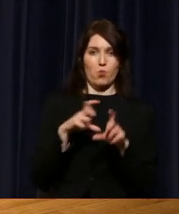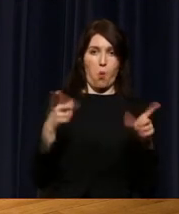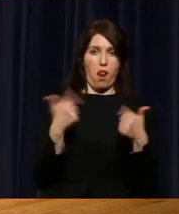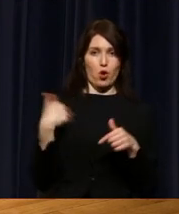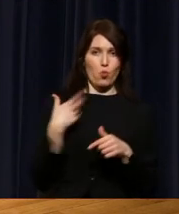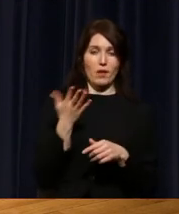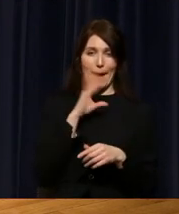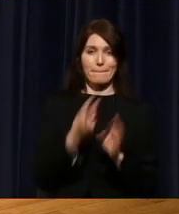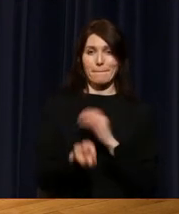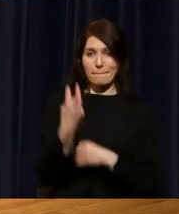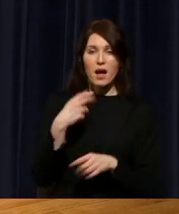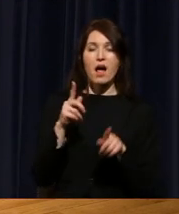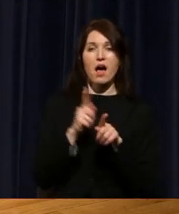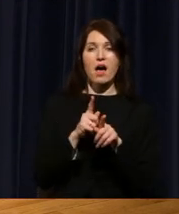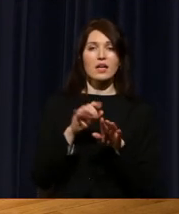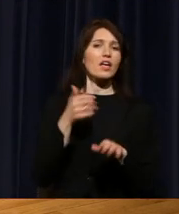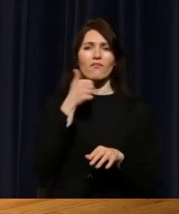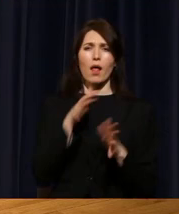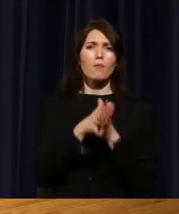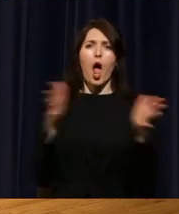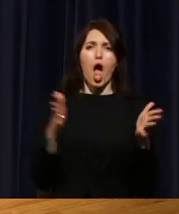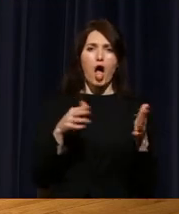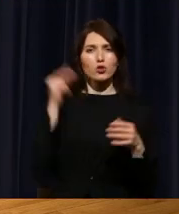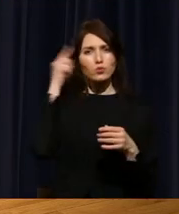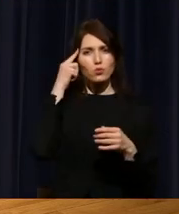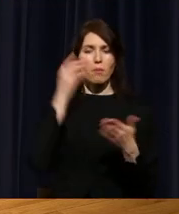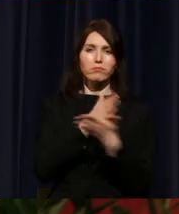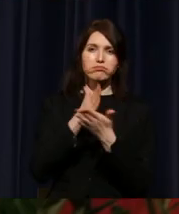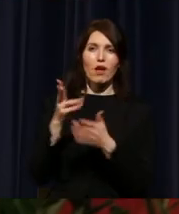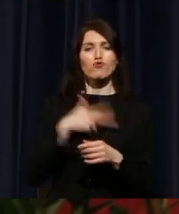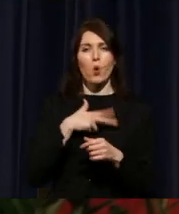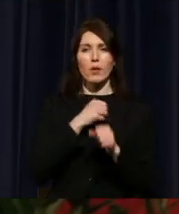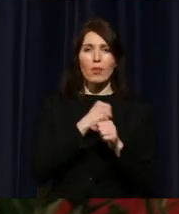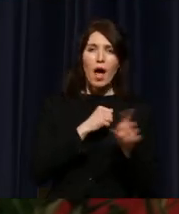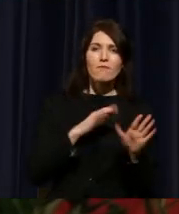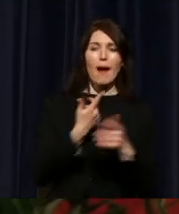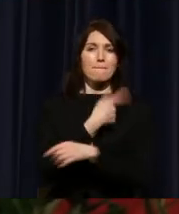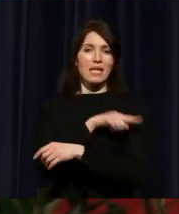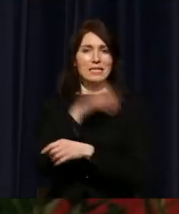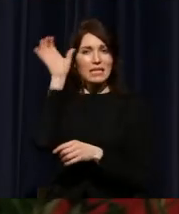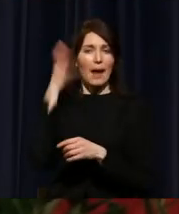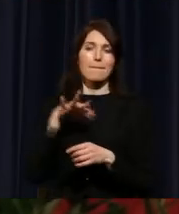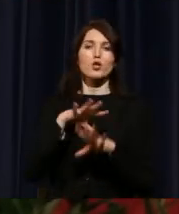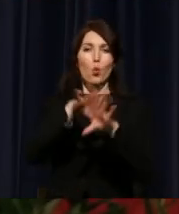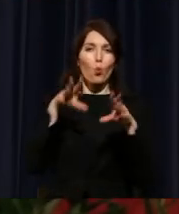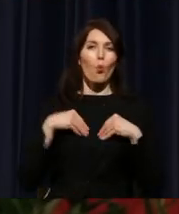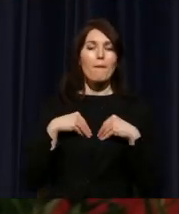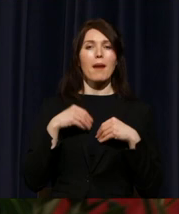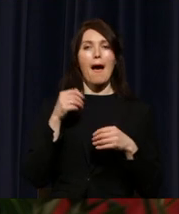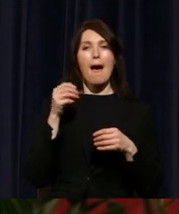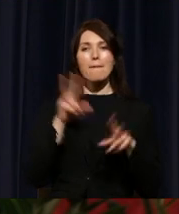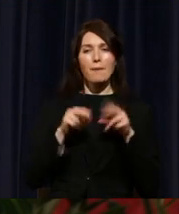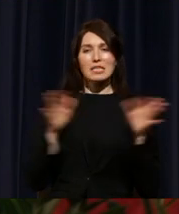un varbūt ja vēl ir ļoti plašs tas virziens, jā, sociālās vai medicīnas zinātnes, tad mēs mēģināsim kopā